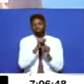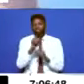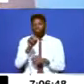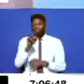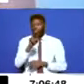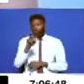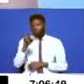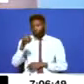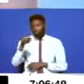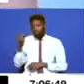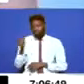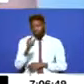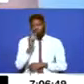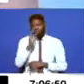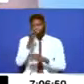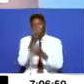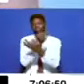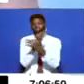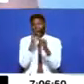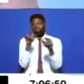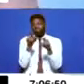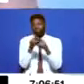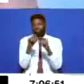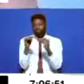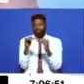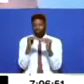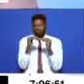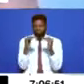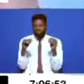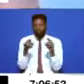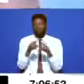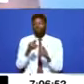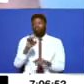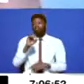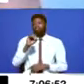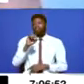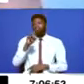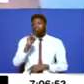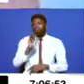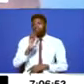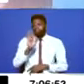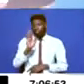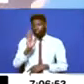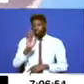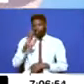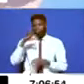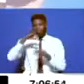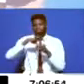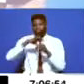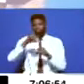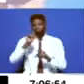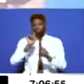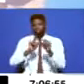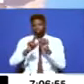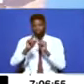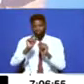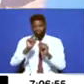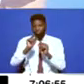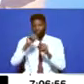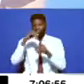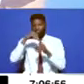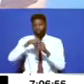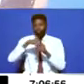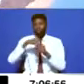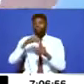huru na ya haki. Hayo yanajiri huku chama cha ODM kikiahirisha shughuli ya uteuzi wa chama hicho katika kaunti za